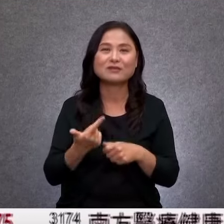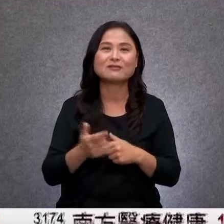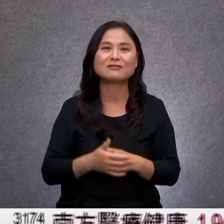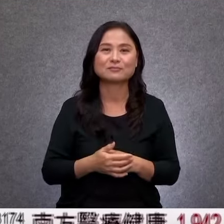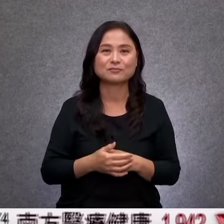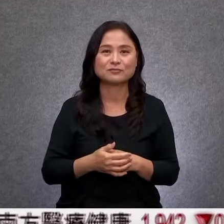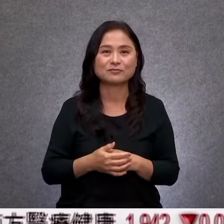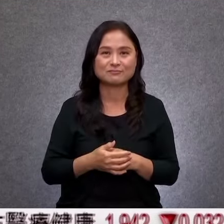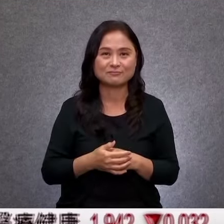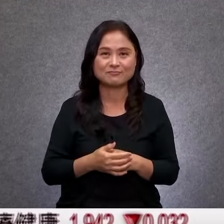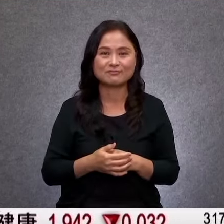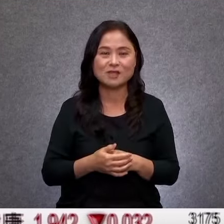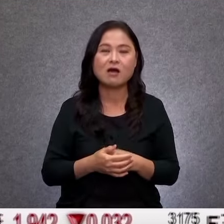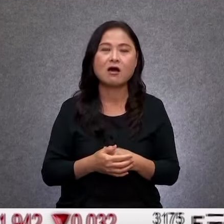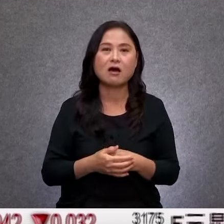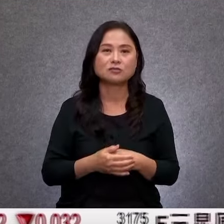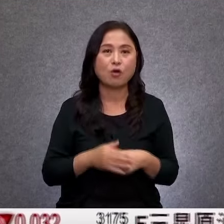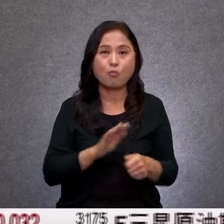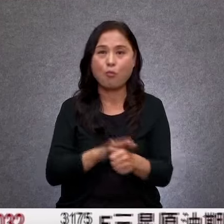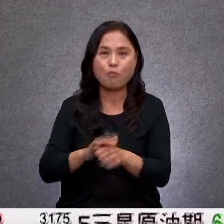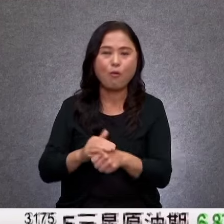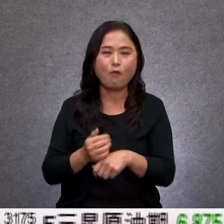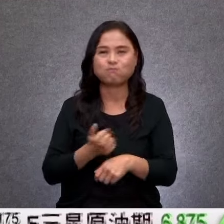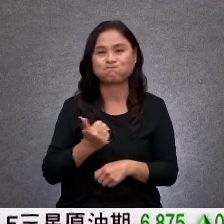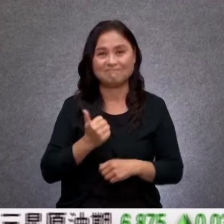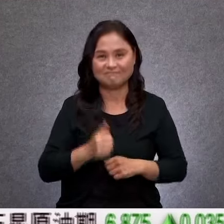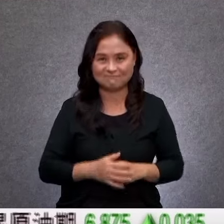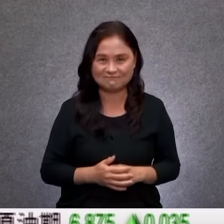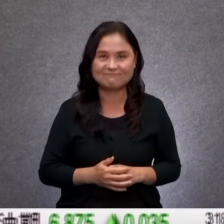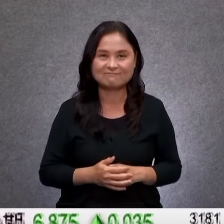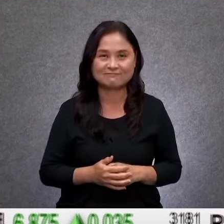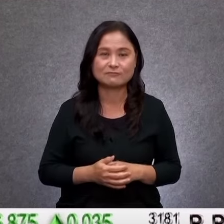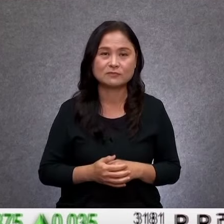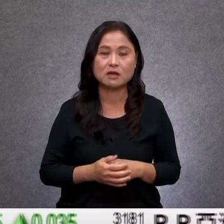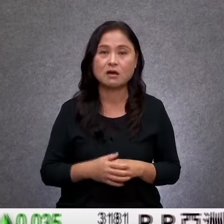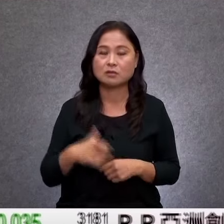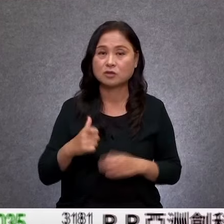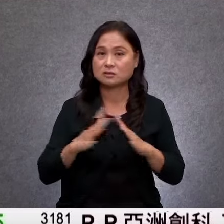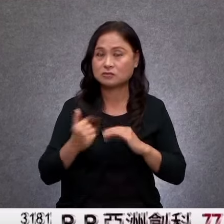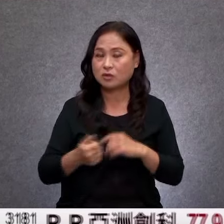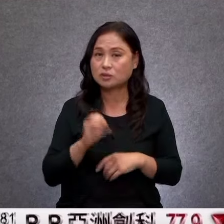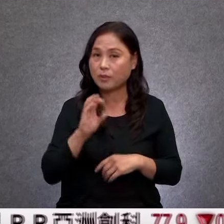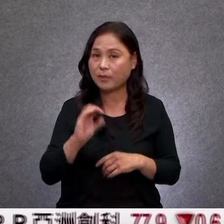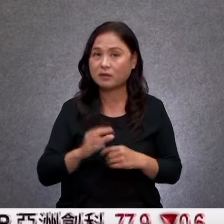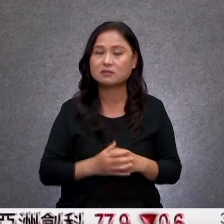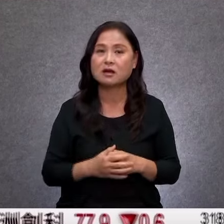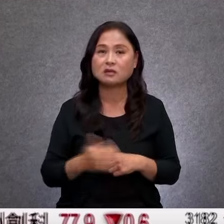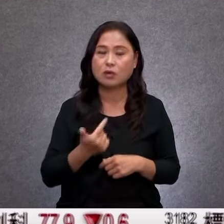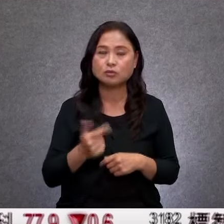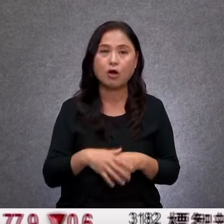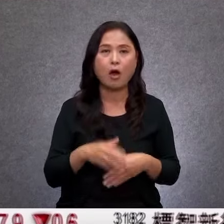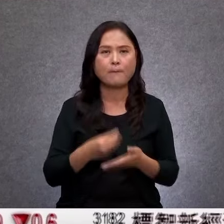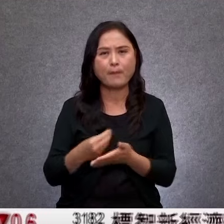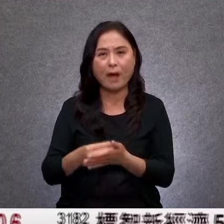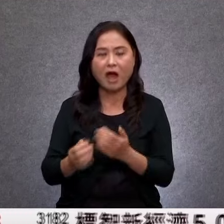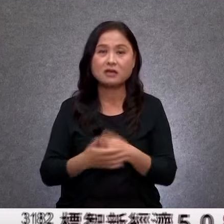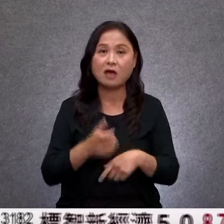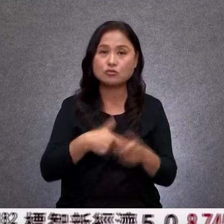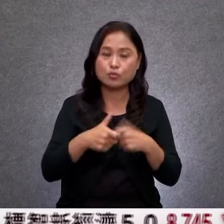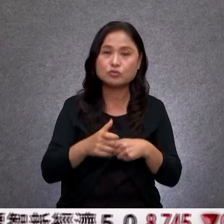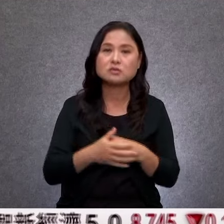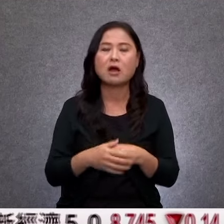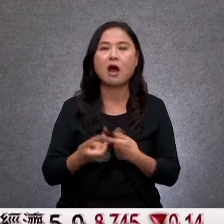啲、收入高啲，呢個先至係最普惠民生的做法。 司長啊，仲想問一下